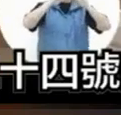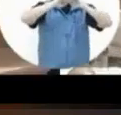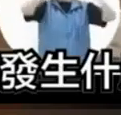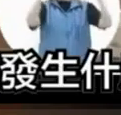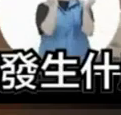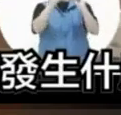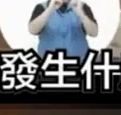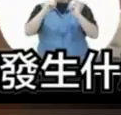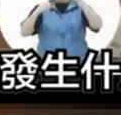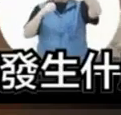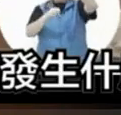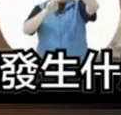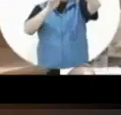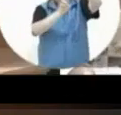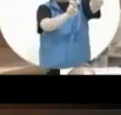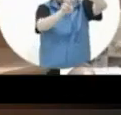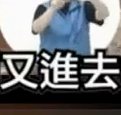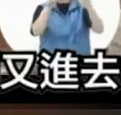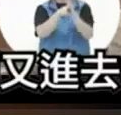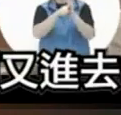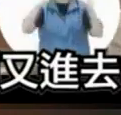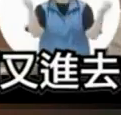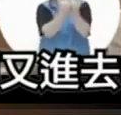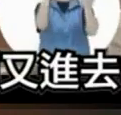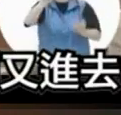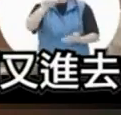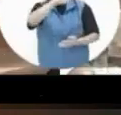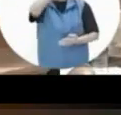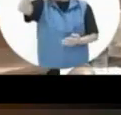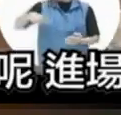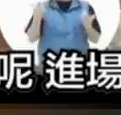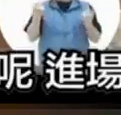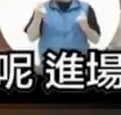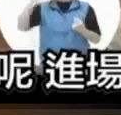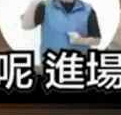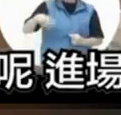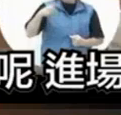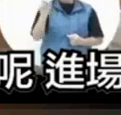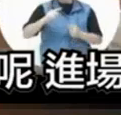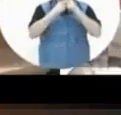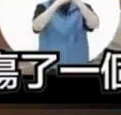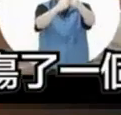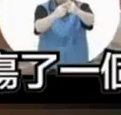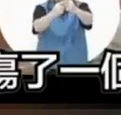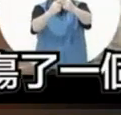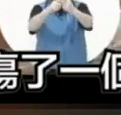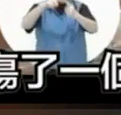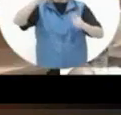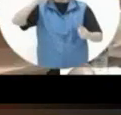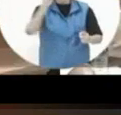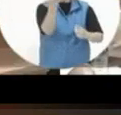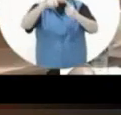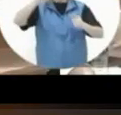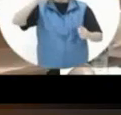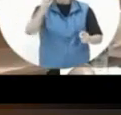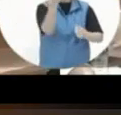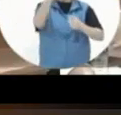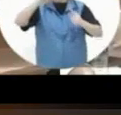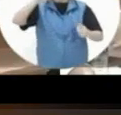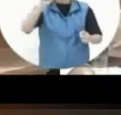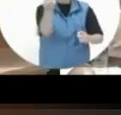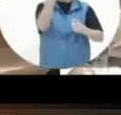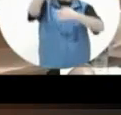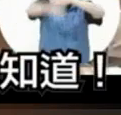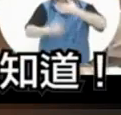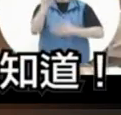4月24号的时候，你知道发生什么事情吗？ 你说， 你们又进去里面，结果呢？进场之后又伤了一个人。 我知道啊，